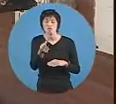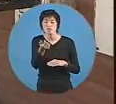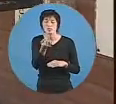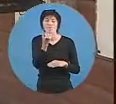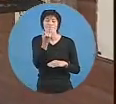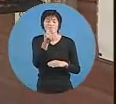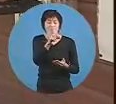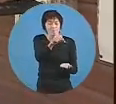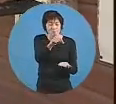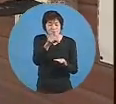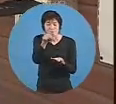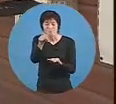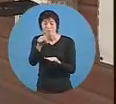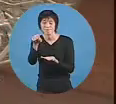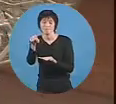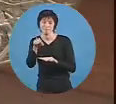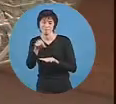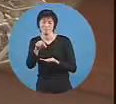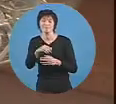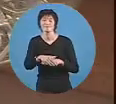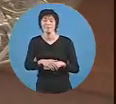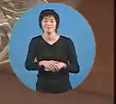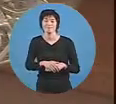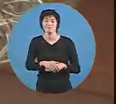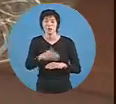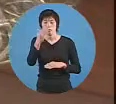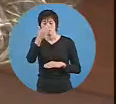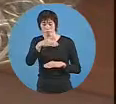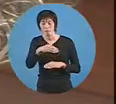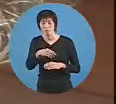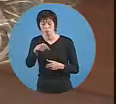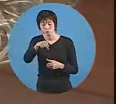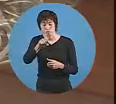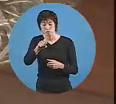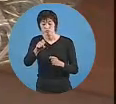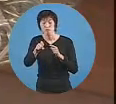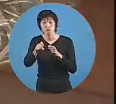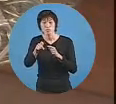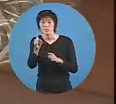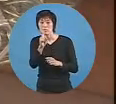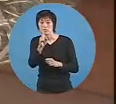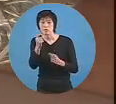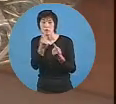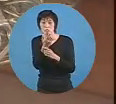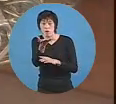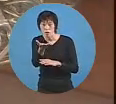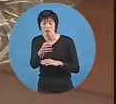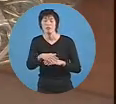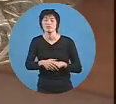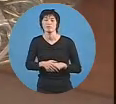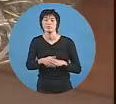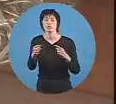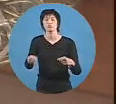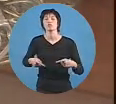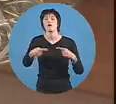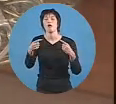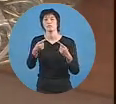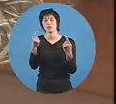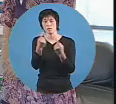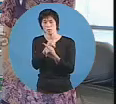。持ってきていただいてるんですけども、 そのフルトップは何かに変わるんですか？ 車椅子に変わるんです